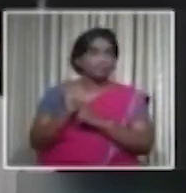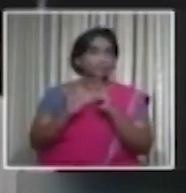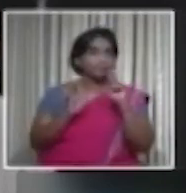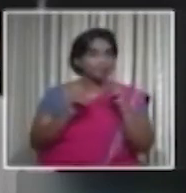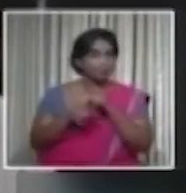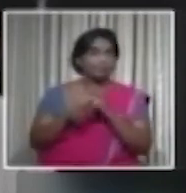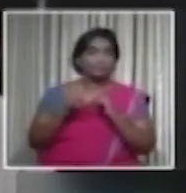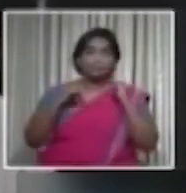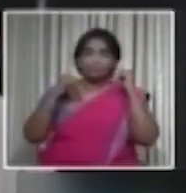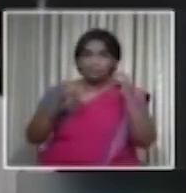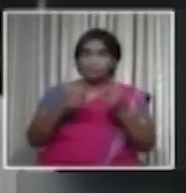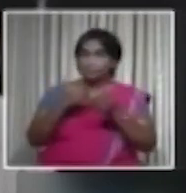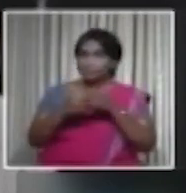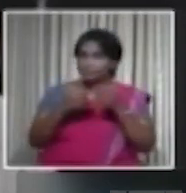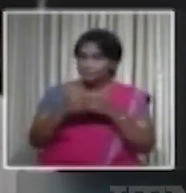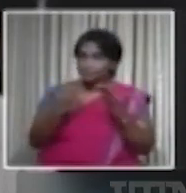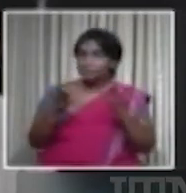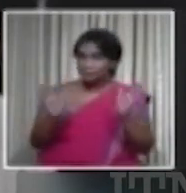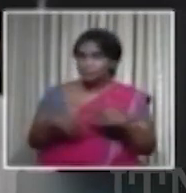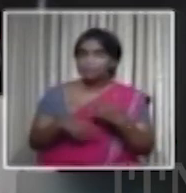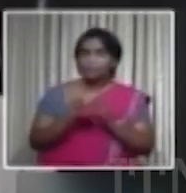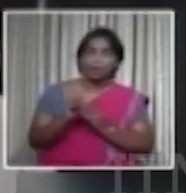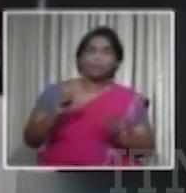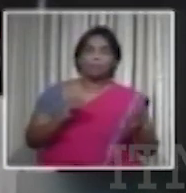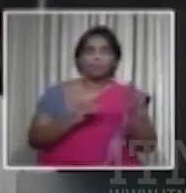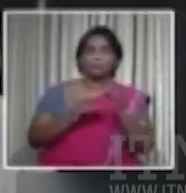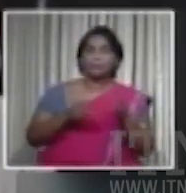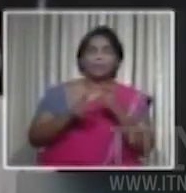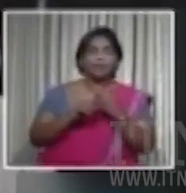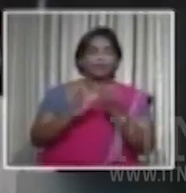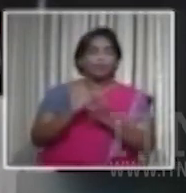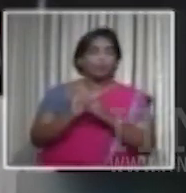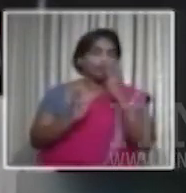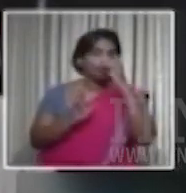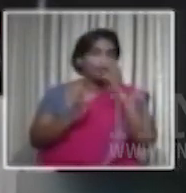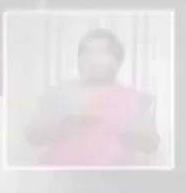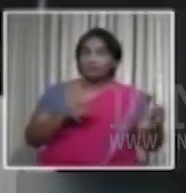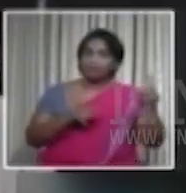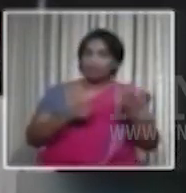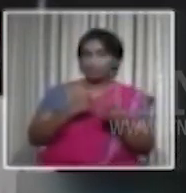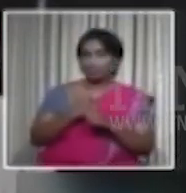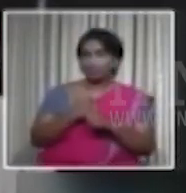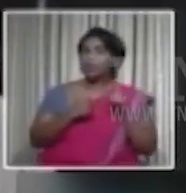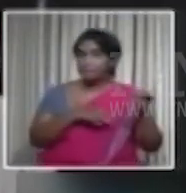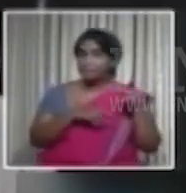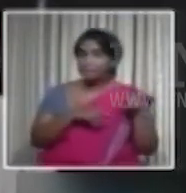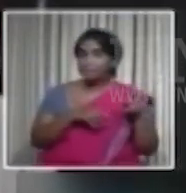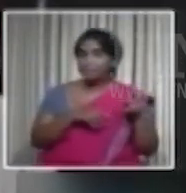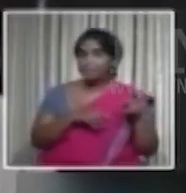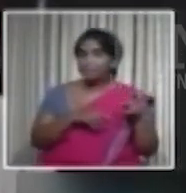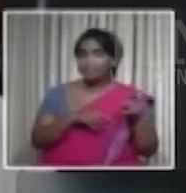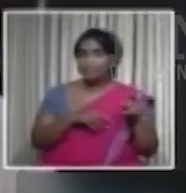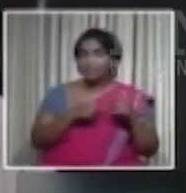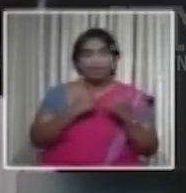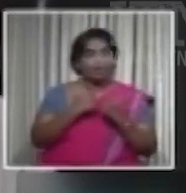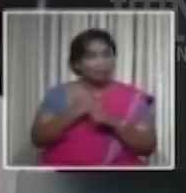කළා. පාලම් අදලා ඉවර වෙනකන් විකල්ප මාර්ගයක් විදියට කිලෝමීටර් 3 මාර්ග පාරක් පාවිච්චි කරන්න. හැබැයි මේ මාර්ගය